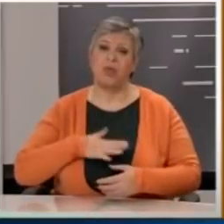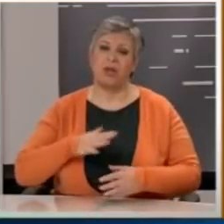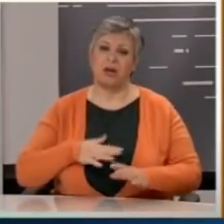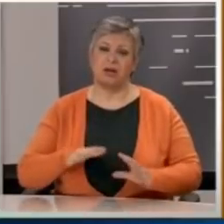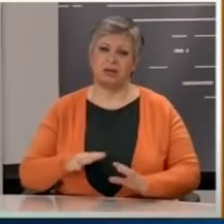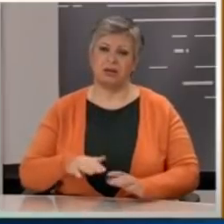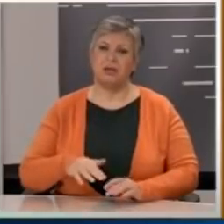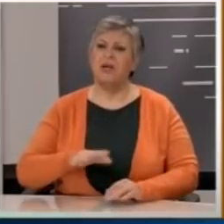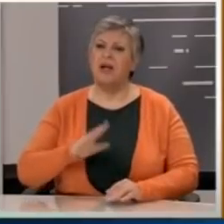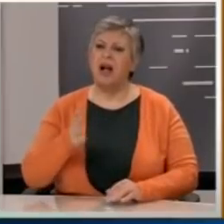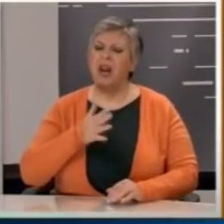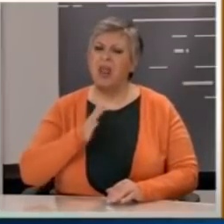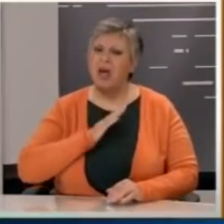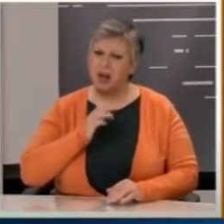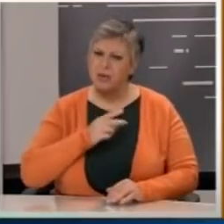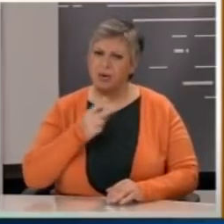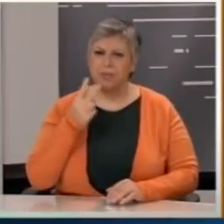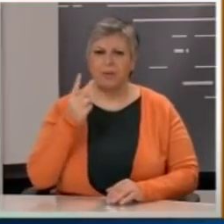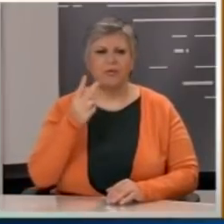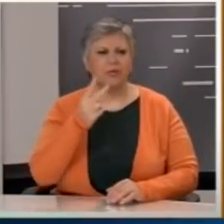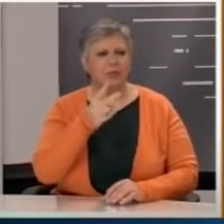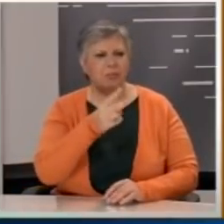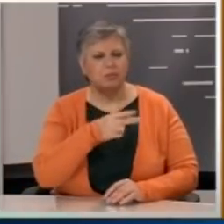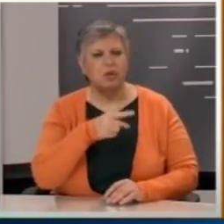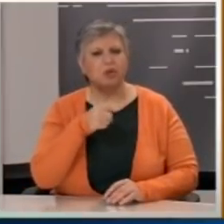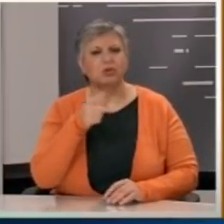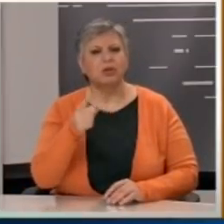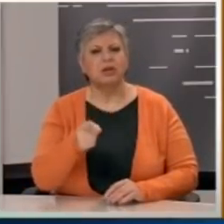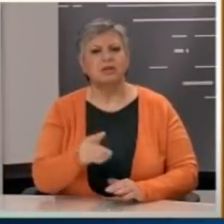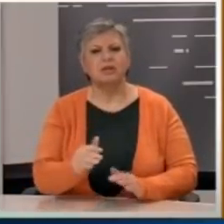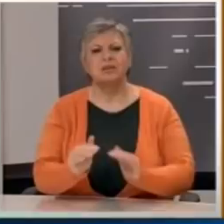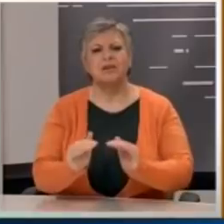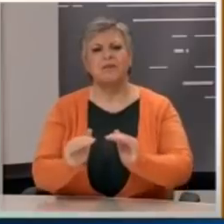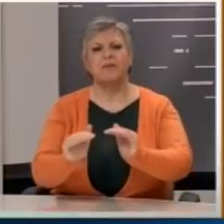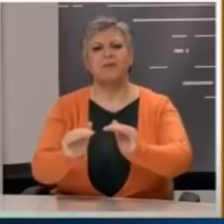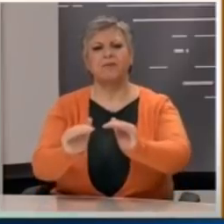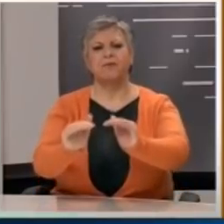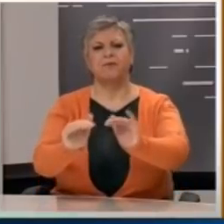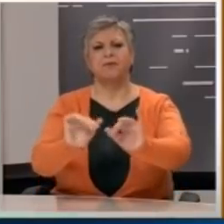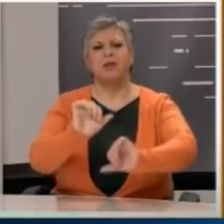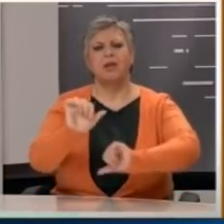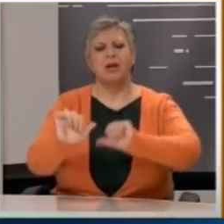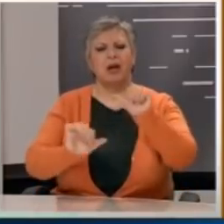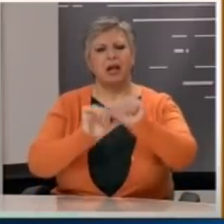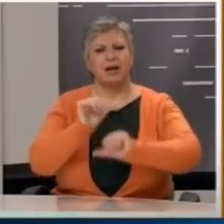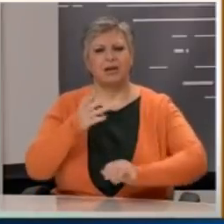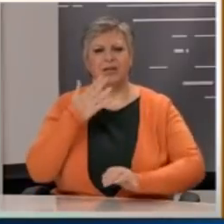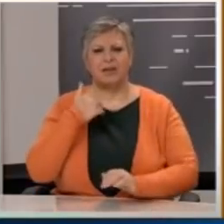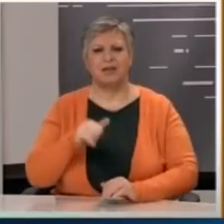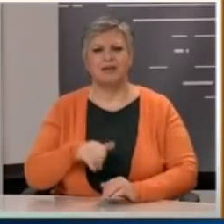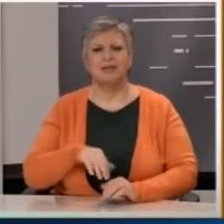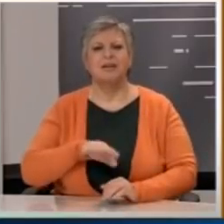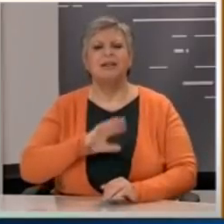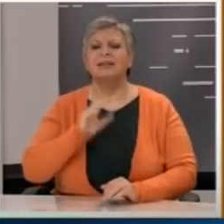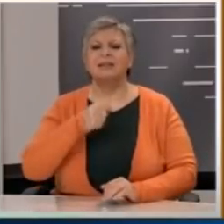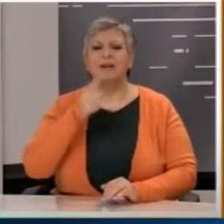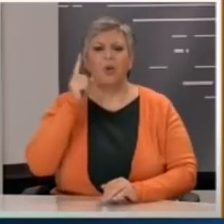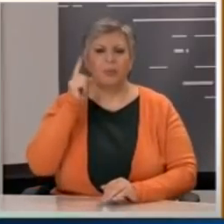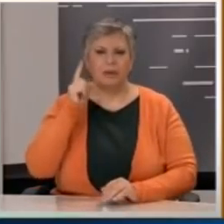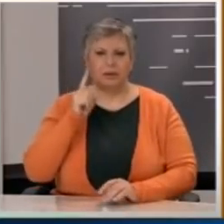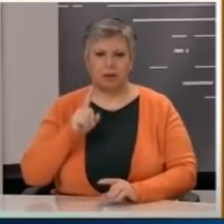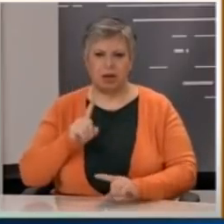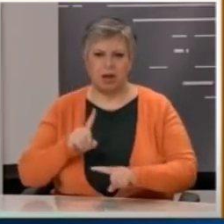βλέπει αυτά και βλέπει ότι είστε αμετανόητοι. Και μην νομίζετε ότι είναι οι Έλληνες